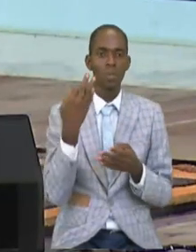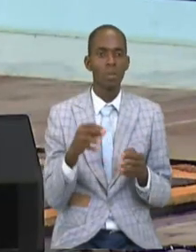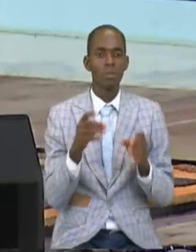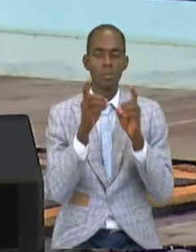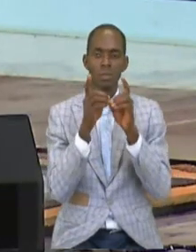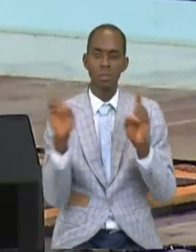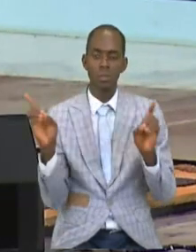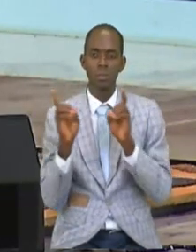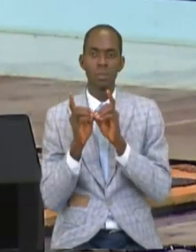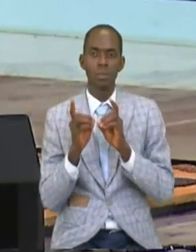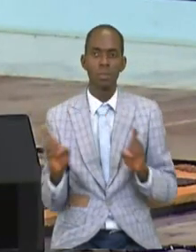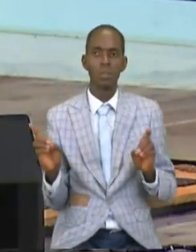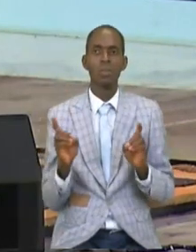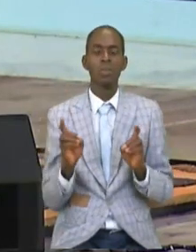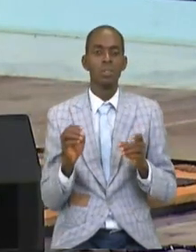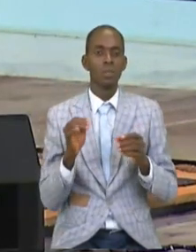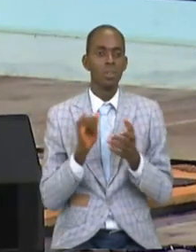êtes affranchi